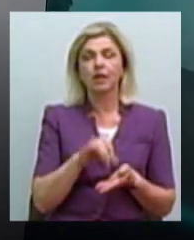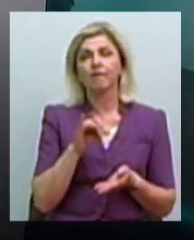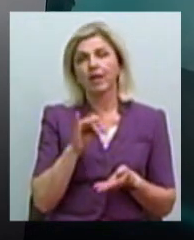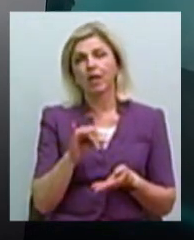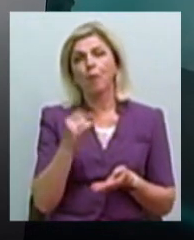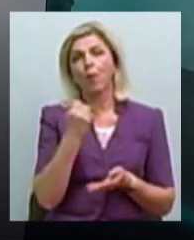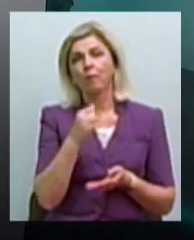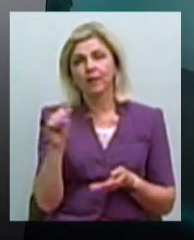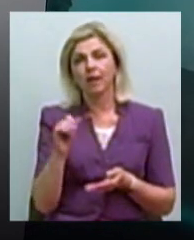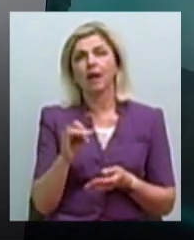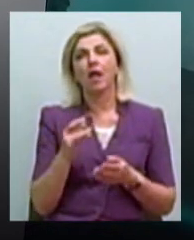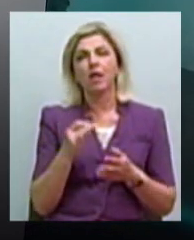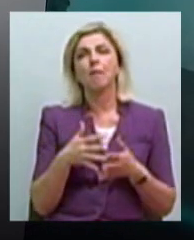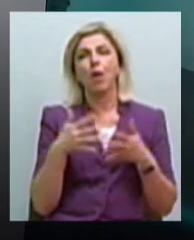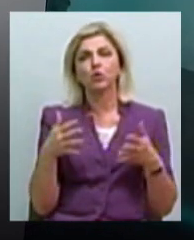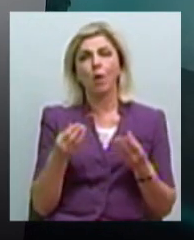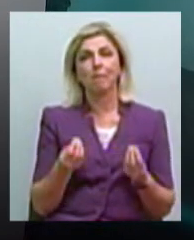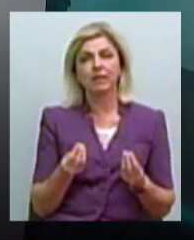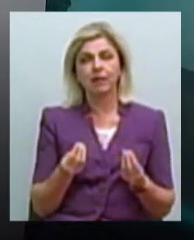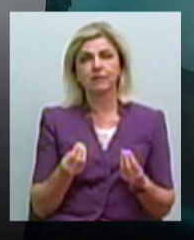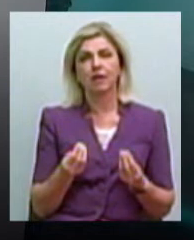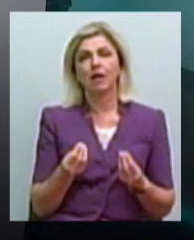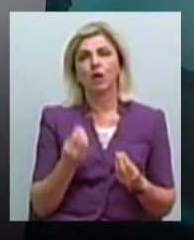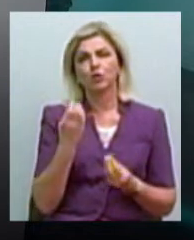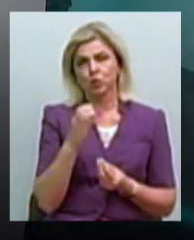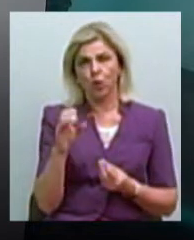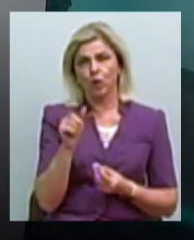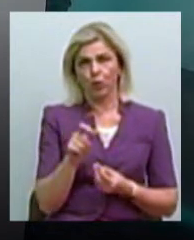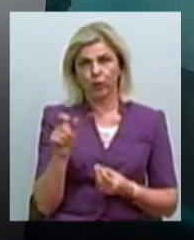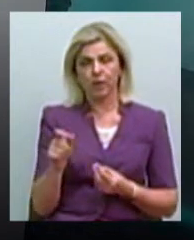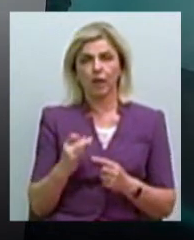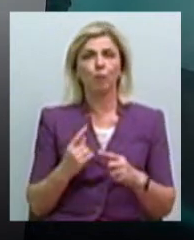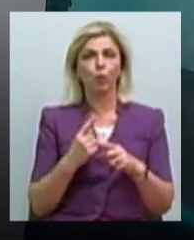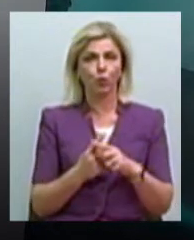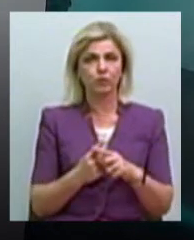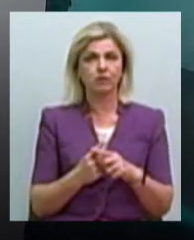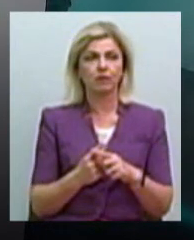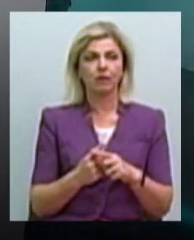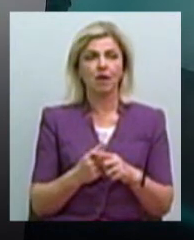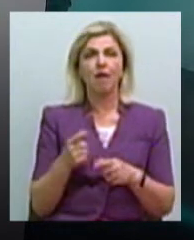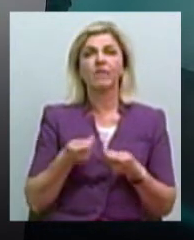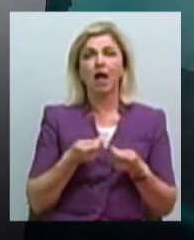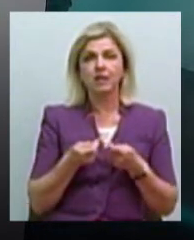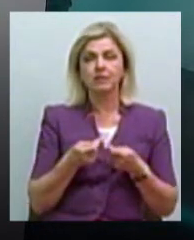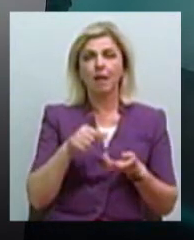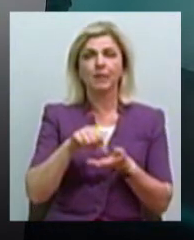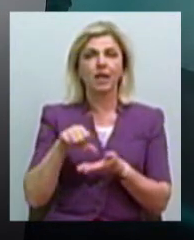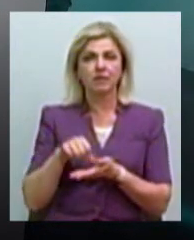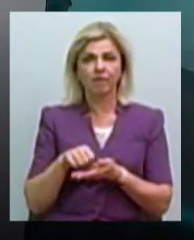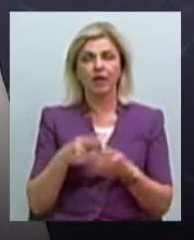попечителей, большой бізнес, ну, скажем, 100 людей. І плюс, вот, я ж говорю, власть, представители